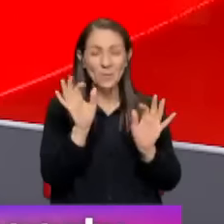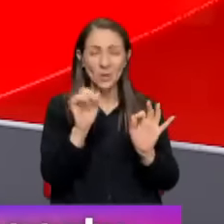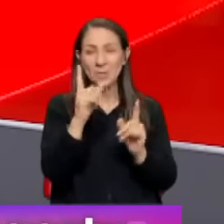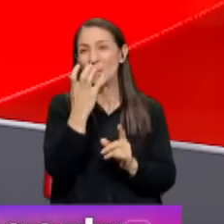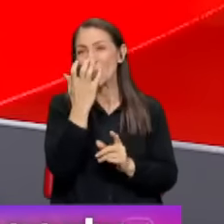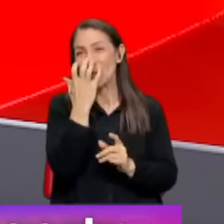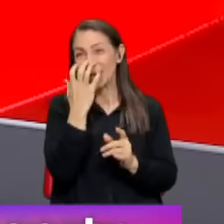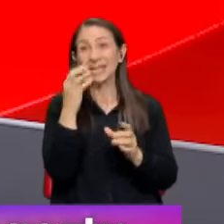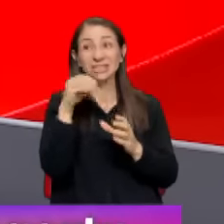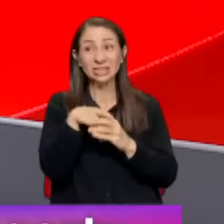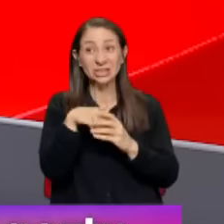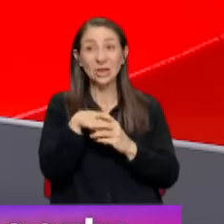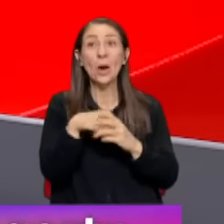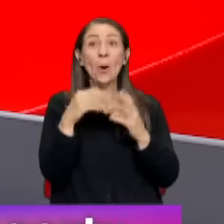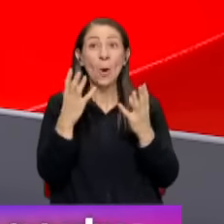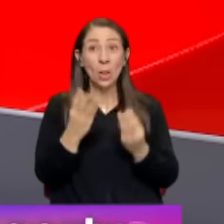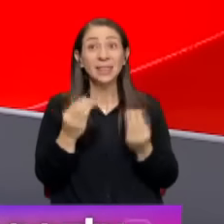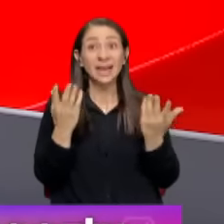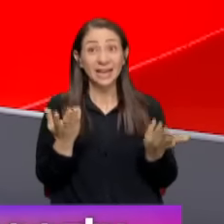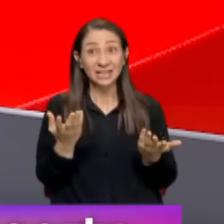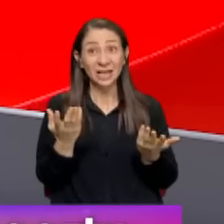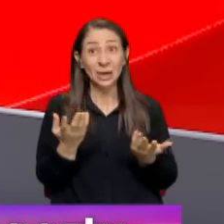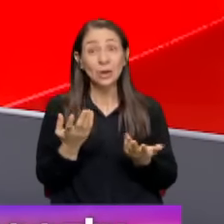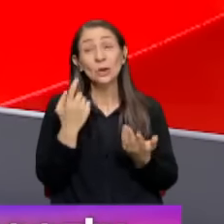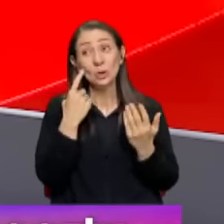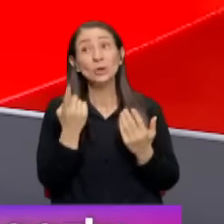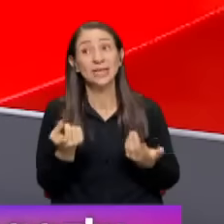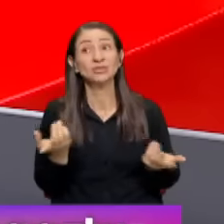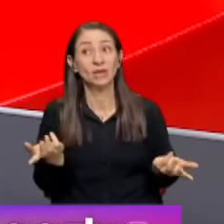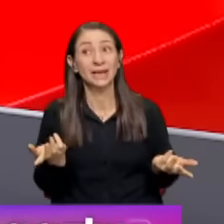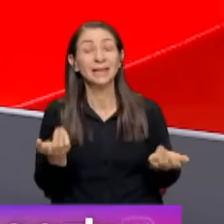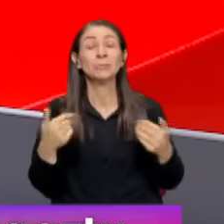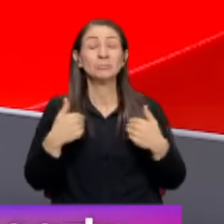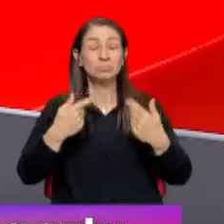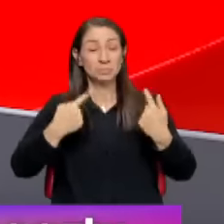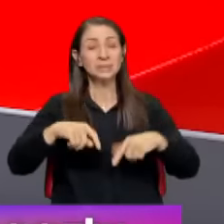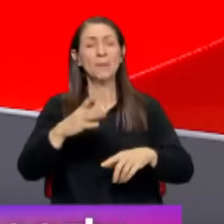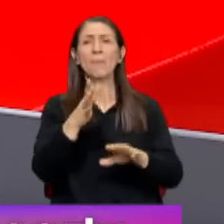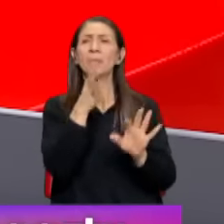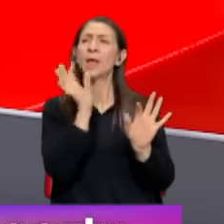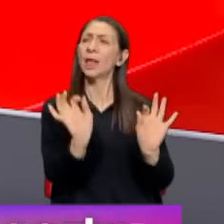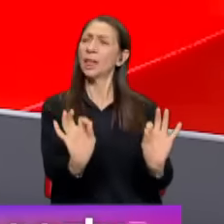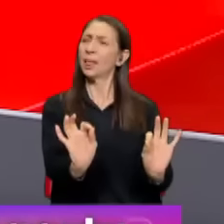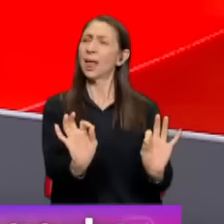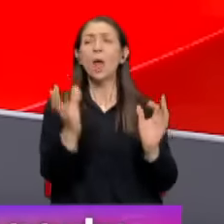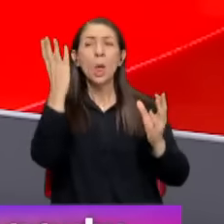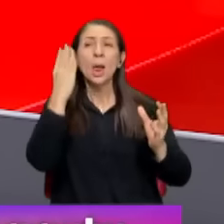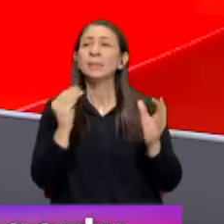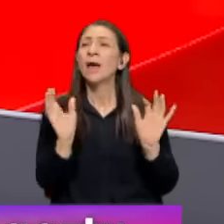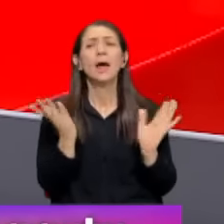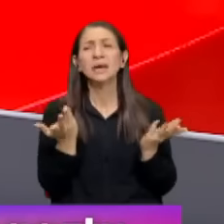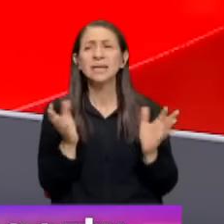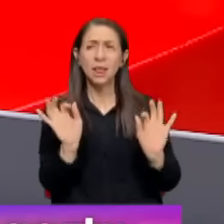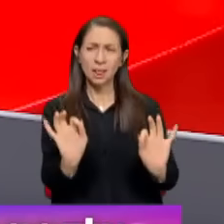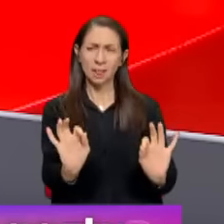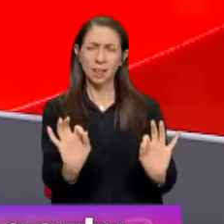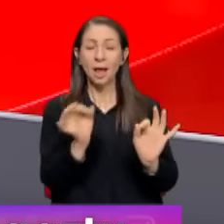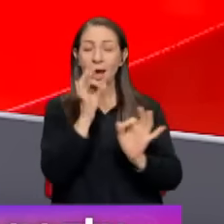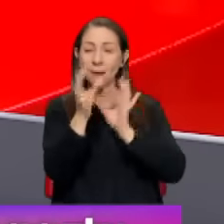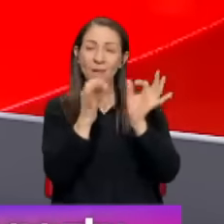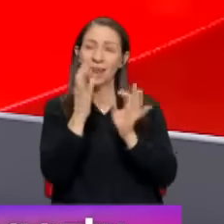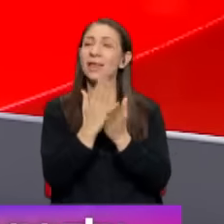bir beklenti içinde olanlara da gösterecek. Biz bildiğimiz şekilde, öğrendiğimiz şekilde o